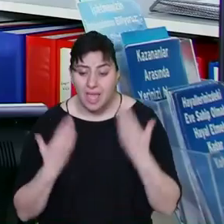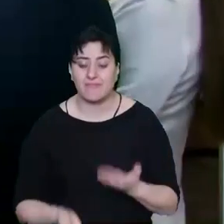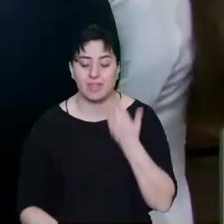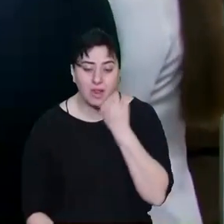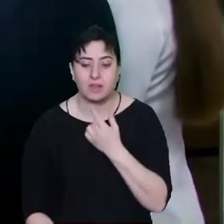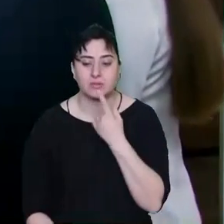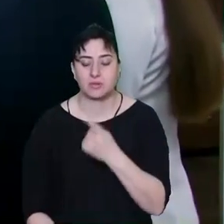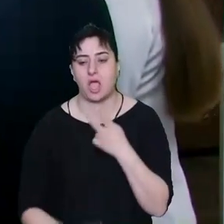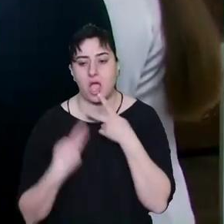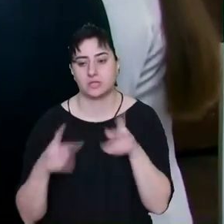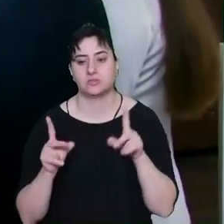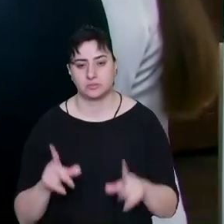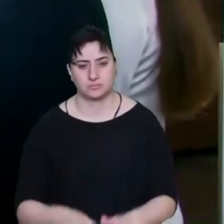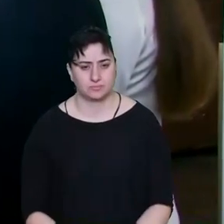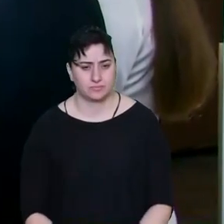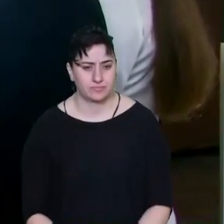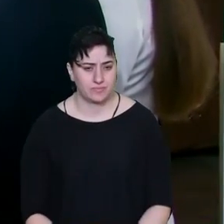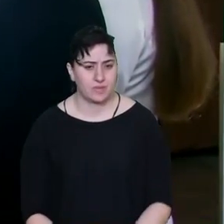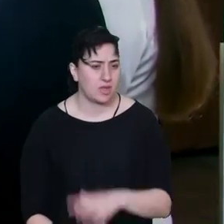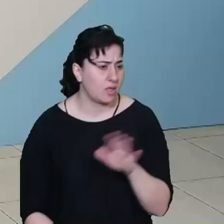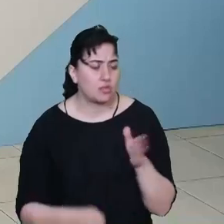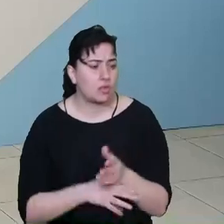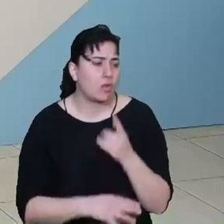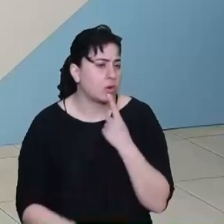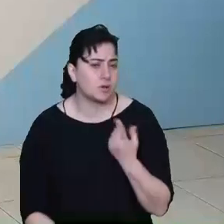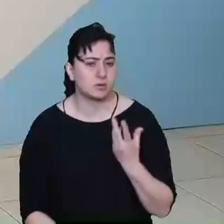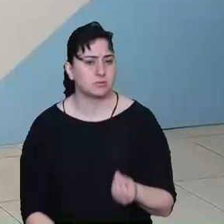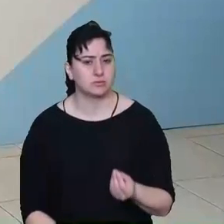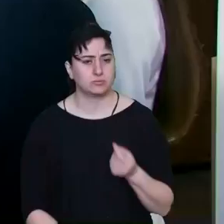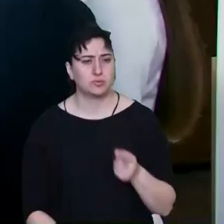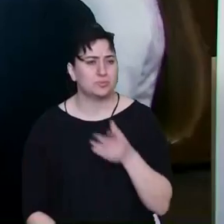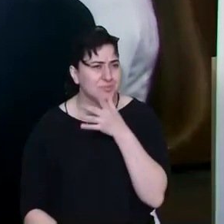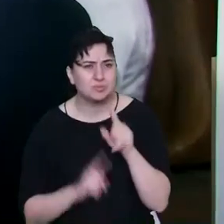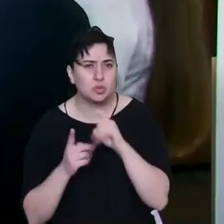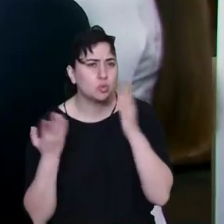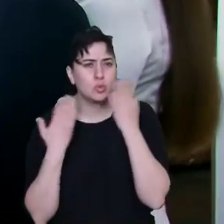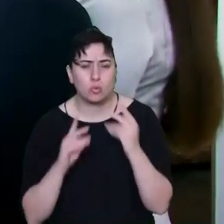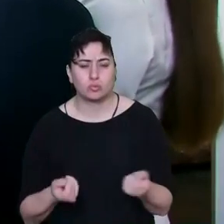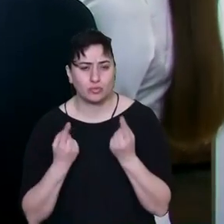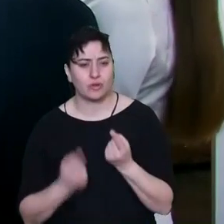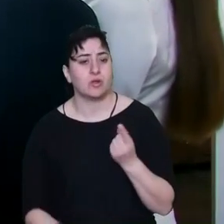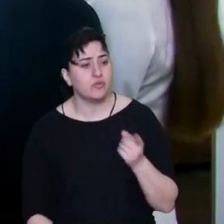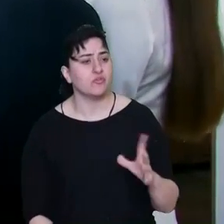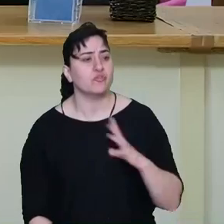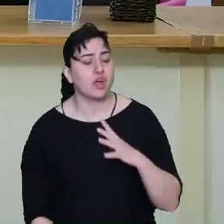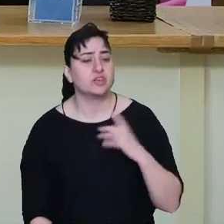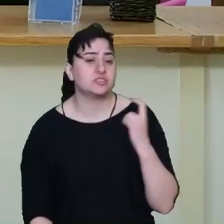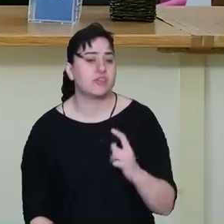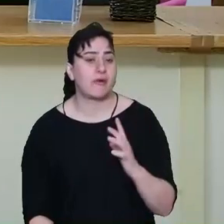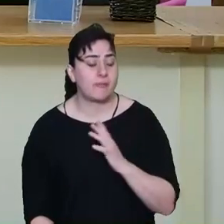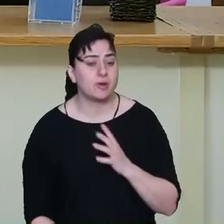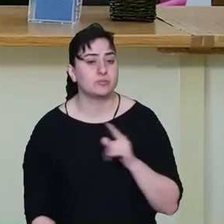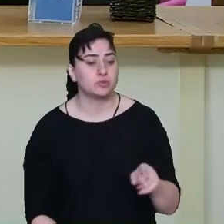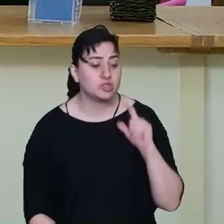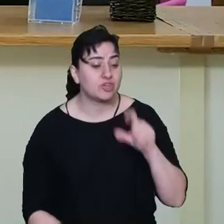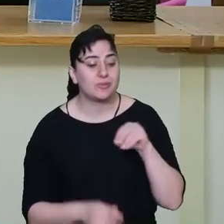diyecek. İyi de Tuğba'cığım her şeye doğru diyebilir ki. Hani böyle bilmece mi olur? Olmuş Nurhan'cığım ve cevabı da varmış. Biz bu